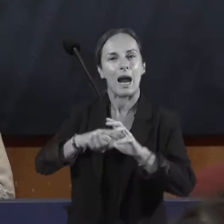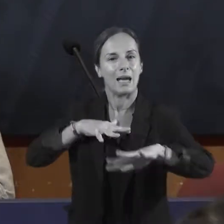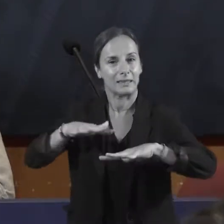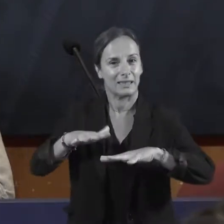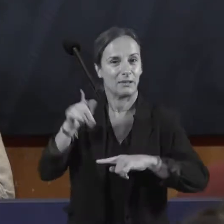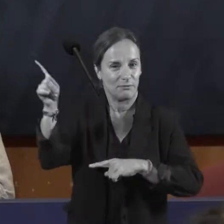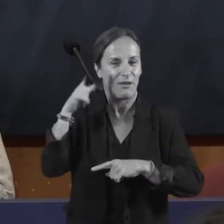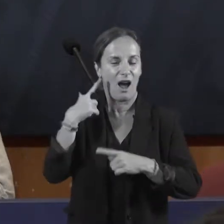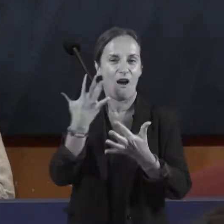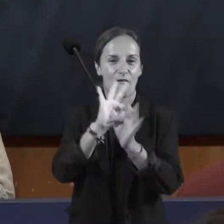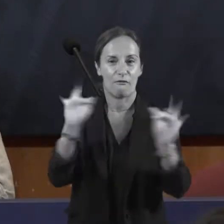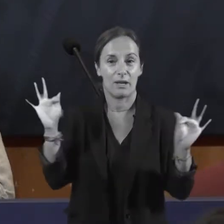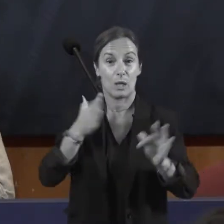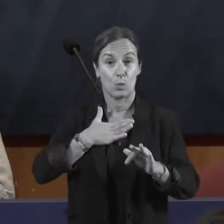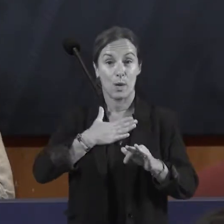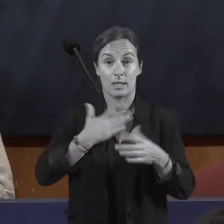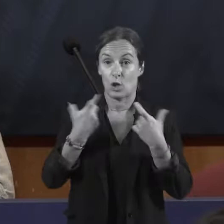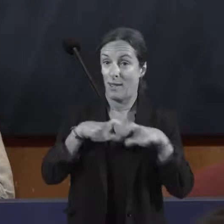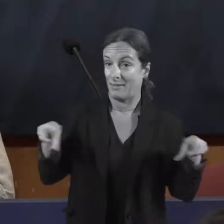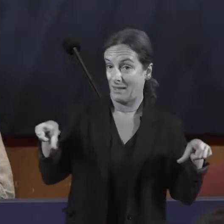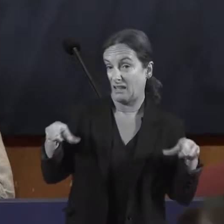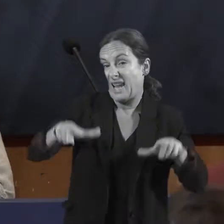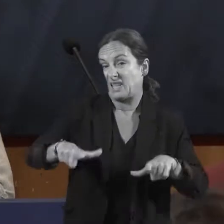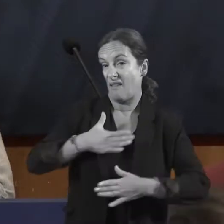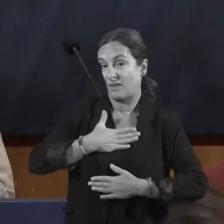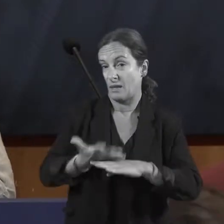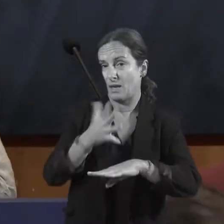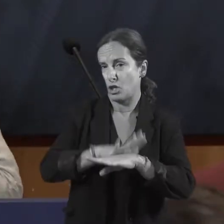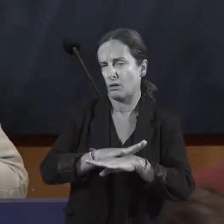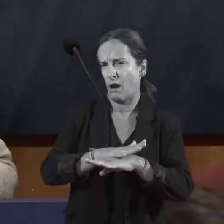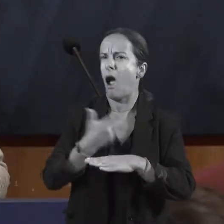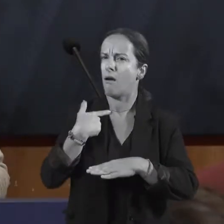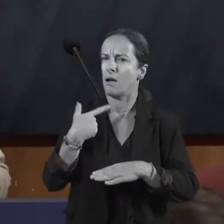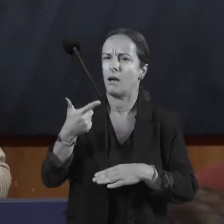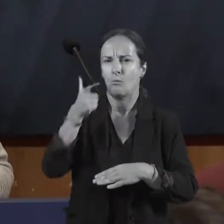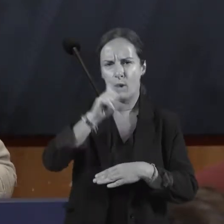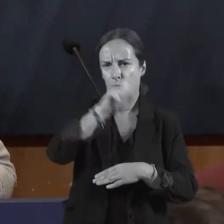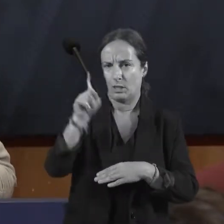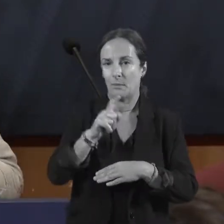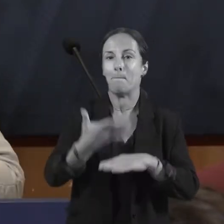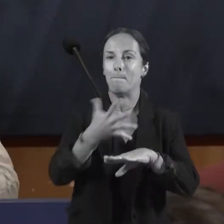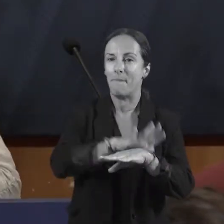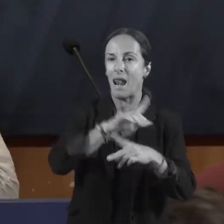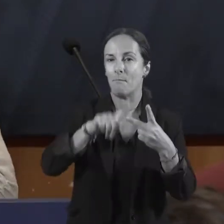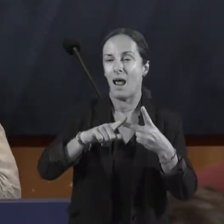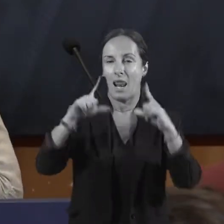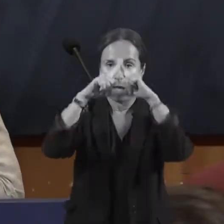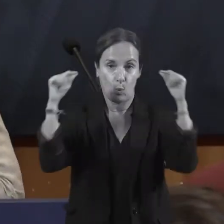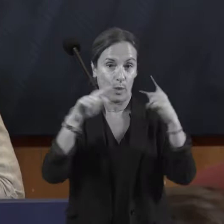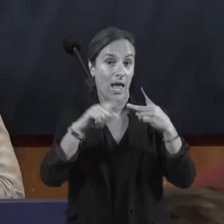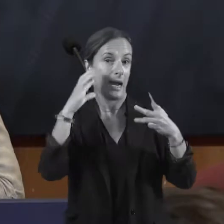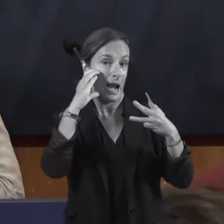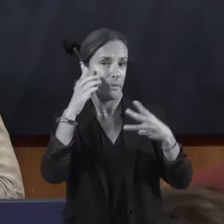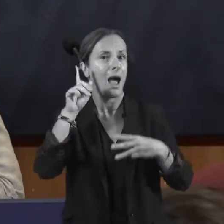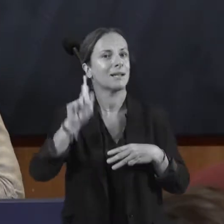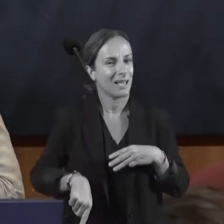que és la fira, on també en el nostre stand hi participaran municipis, que no pot ser d'altra manera. Palma, Alcúdia i Calvià també estaran dins l'estand de Mallorca